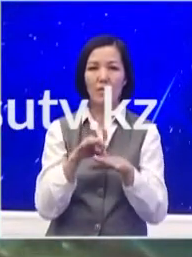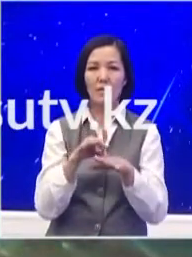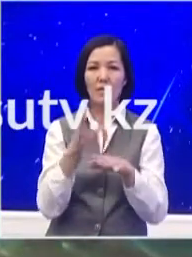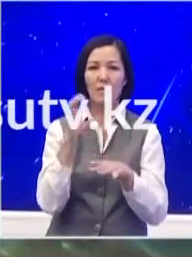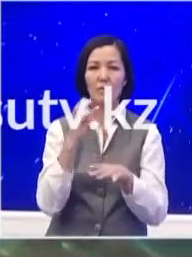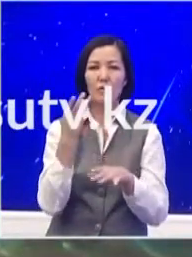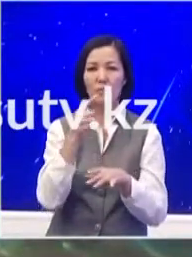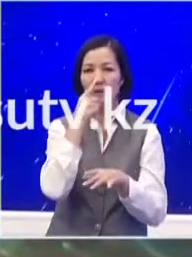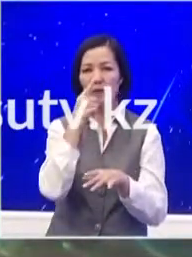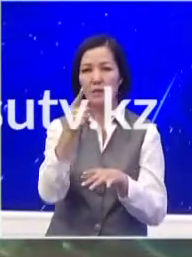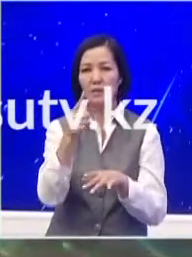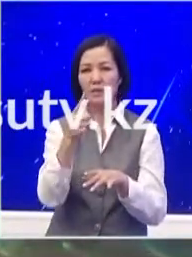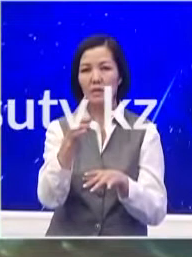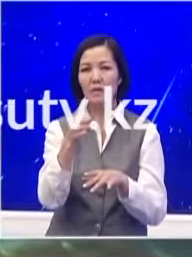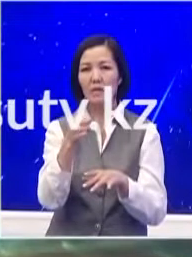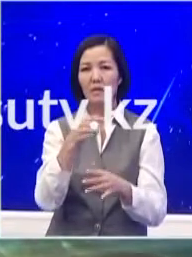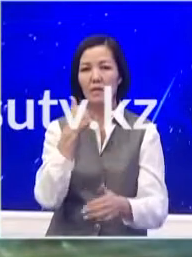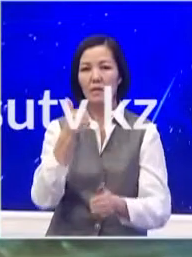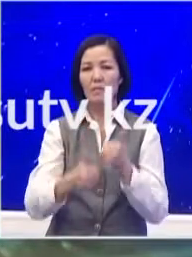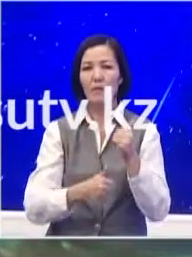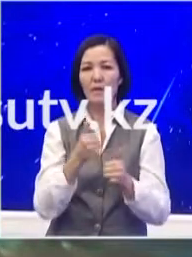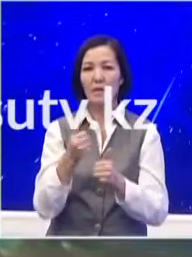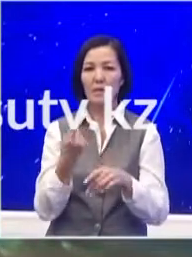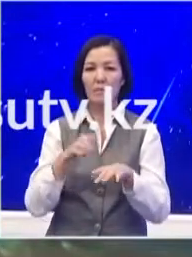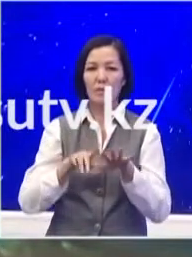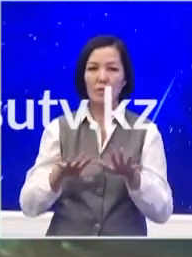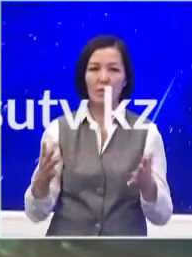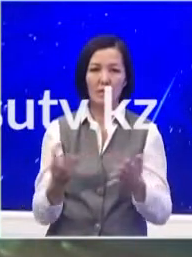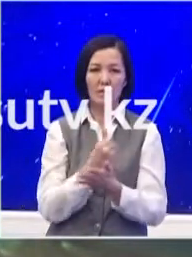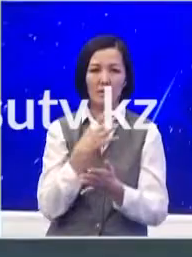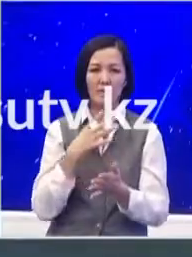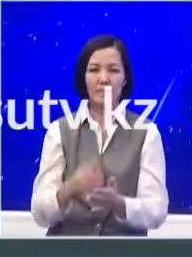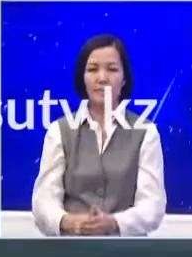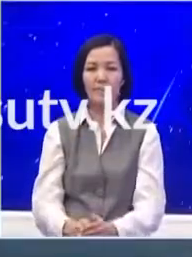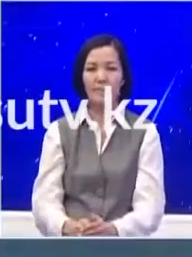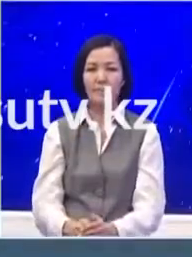500 метр қашықтықта мәреге бірінші келді.